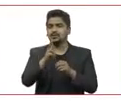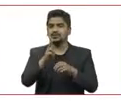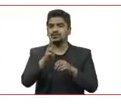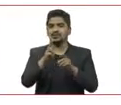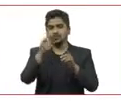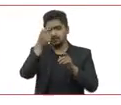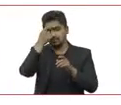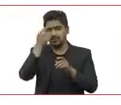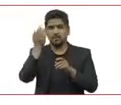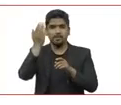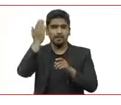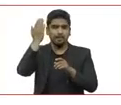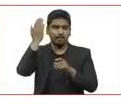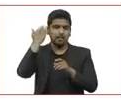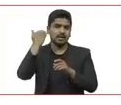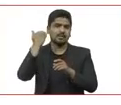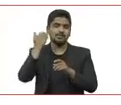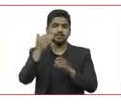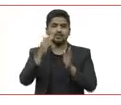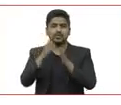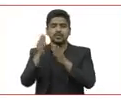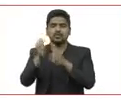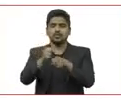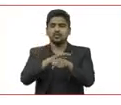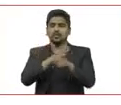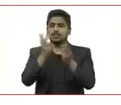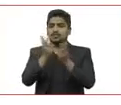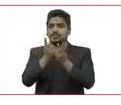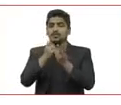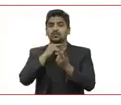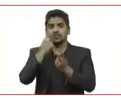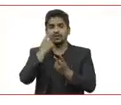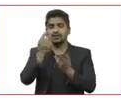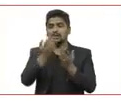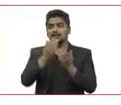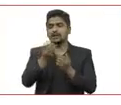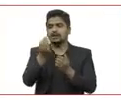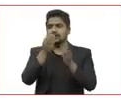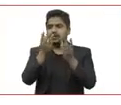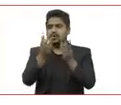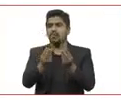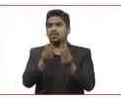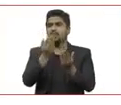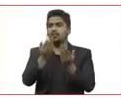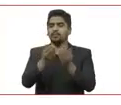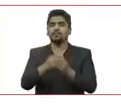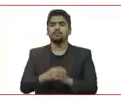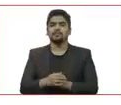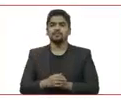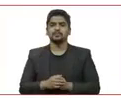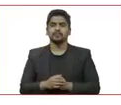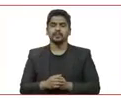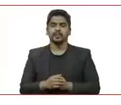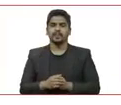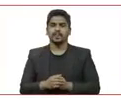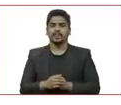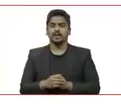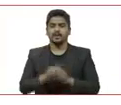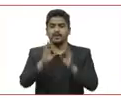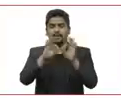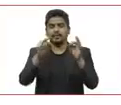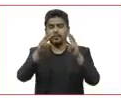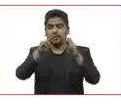यो समस्या पहिलो चरणको सङ्क्रमणमा जस्तो नदेखिन सक्छ, केही कम देखिन सक्ने सम्भावना छ।